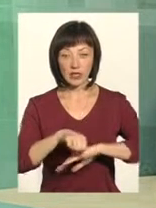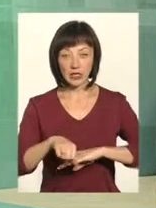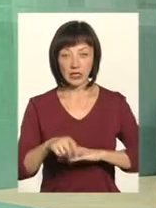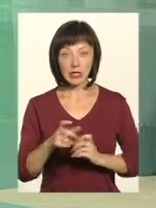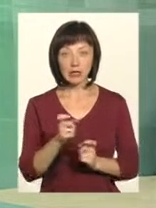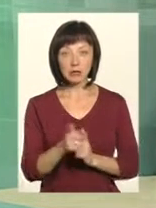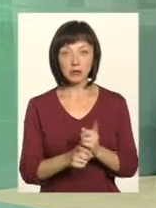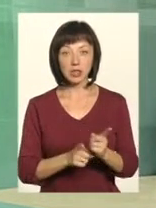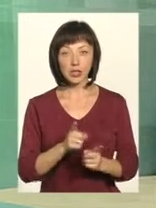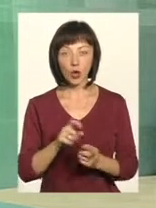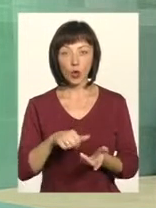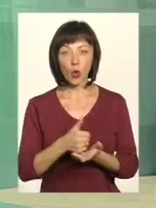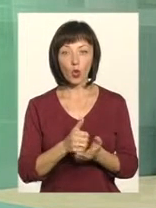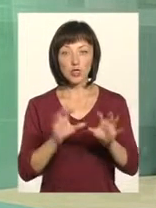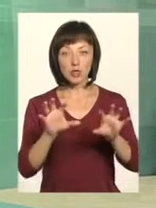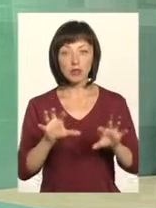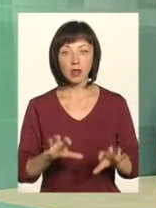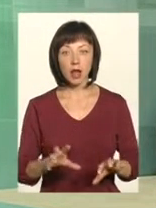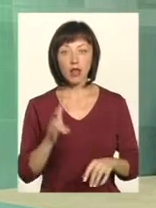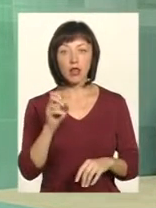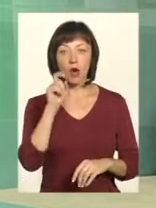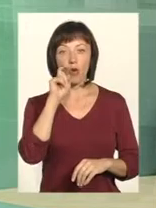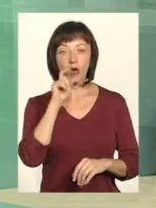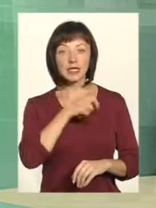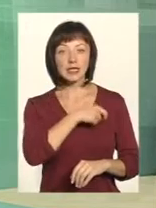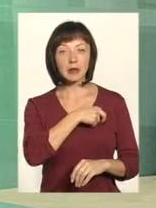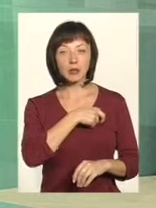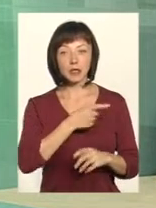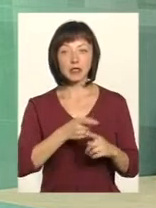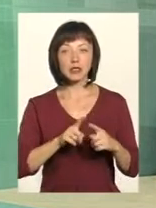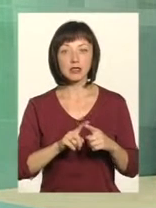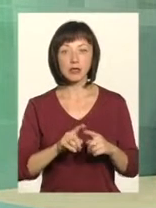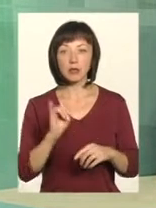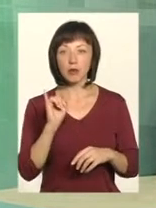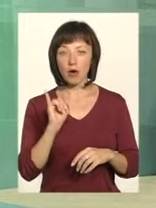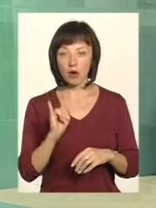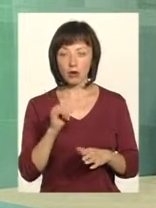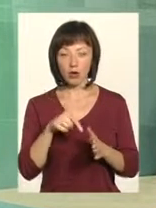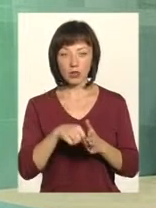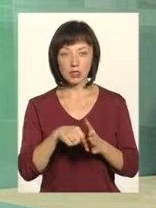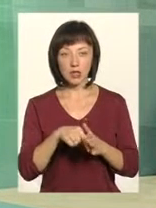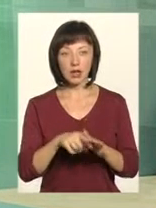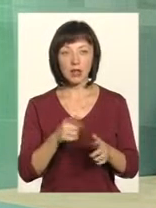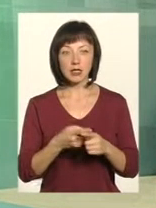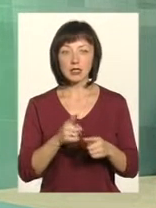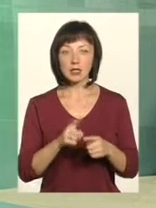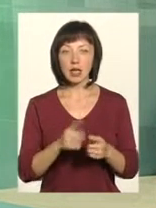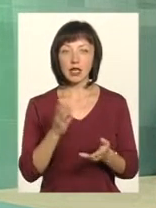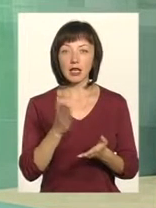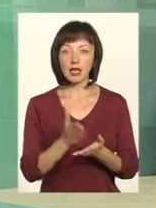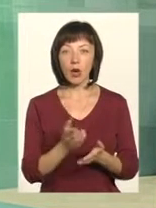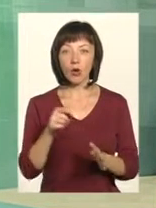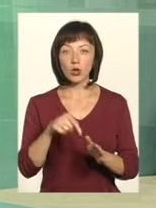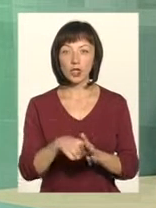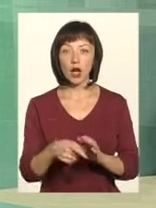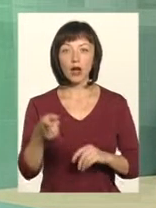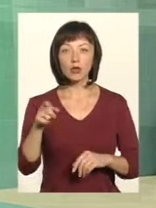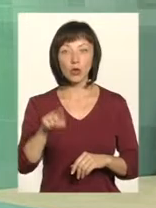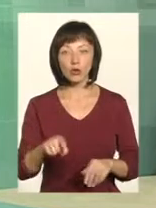на українських парламентарів – це є негативна ознака. Це є ознака того, що